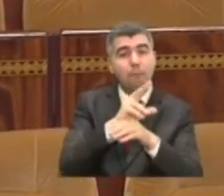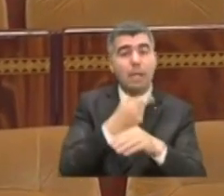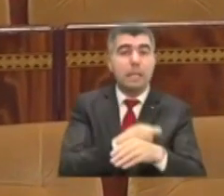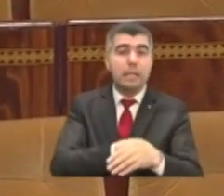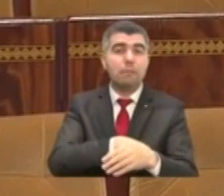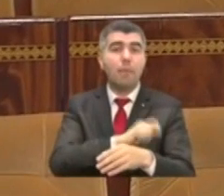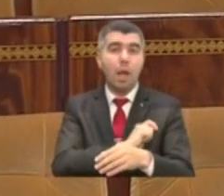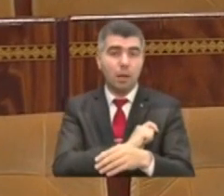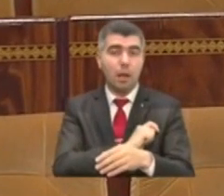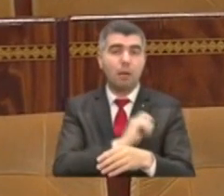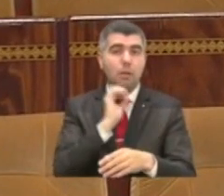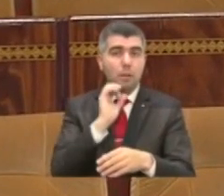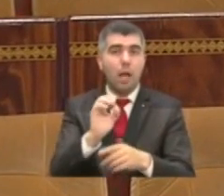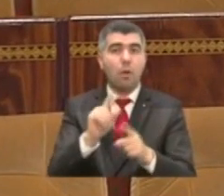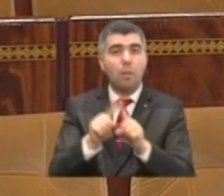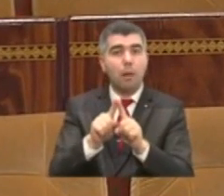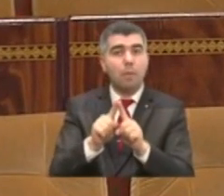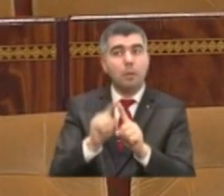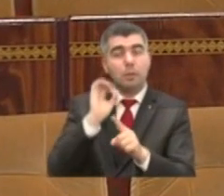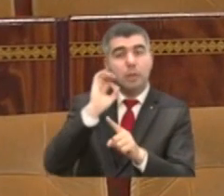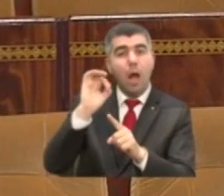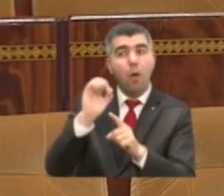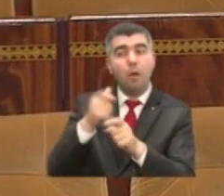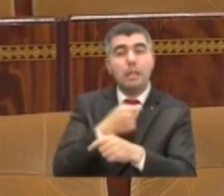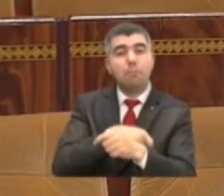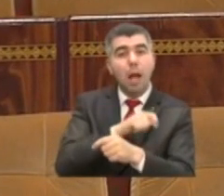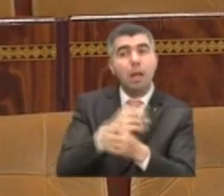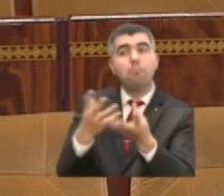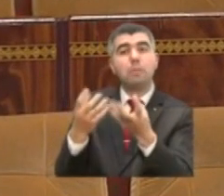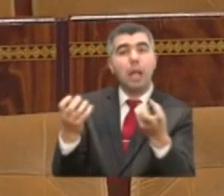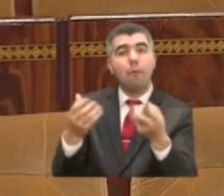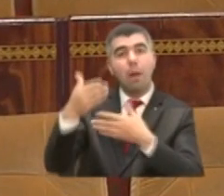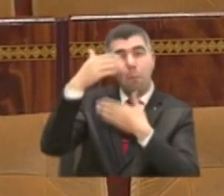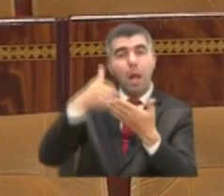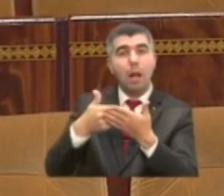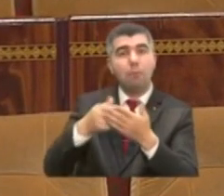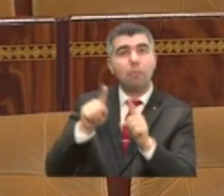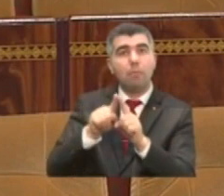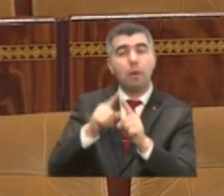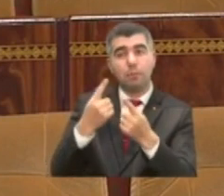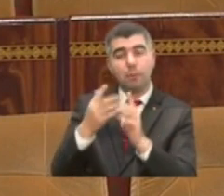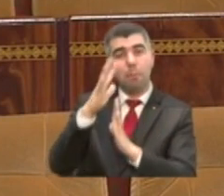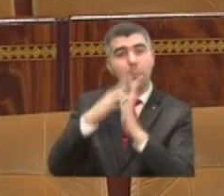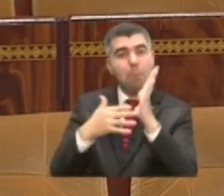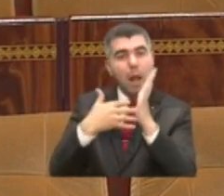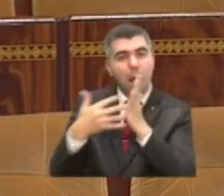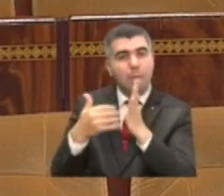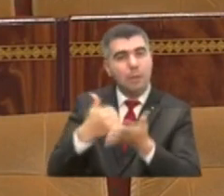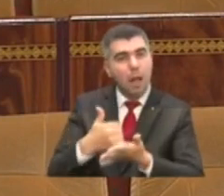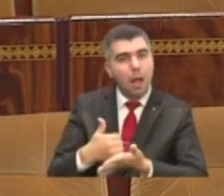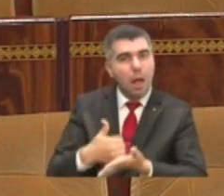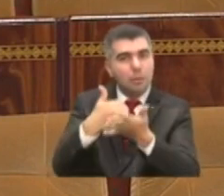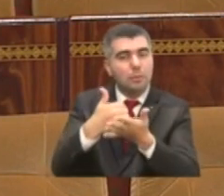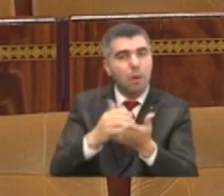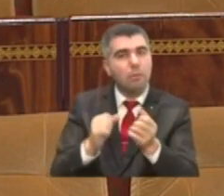إغفال وضعية أفراد الجالية المغربية بالخارج الذي التزمت الحكومة في برنامجها بالعمل على